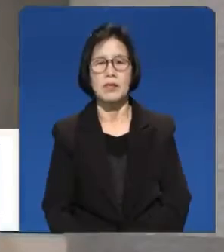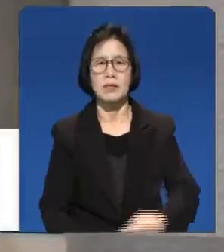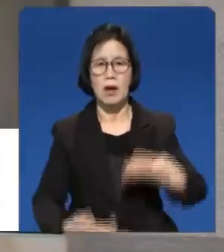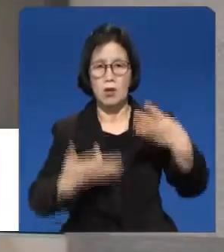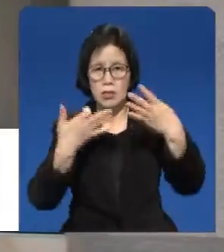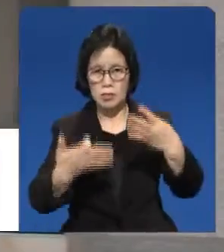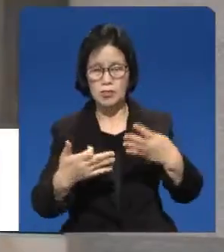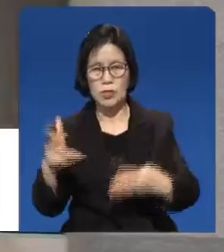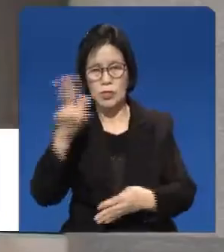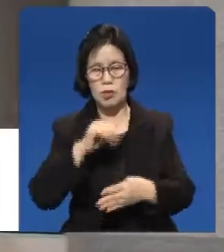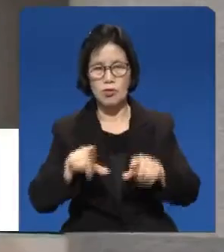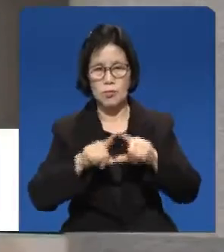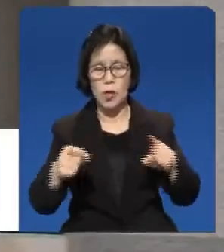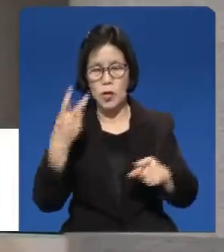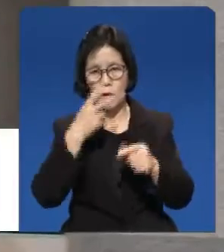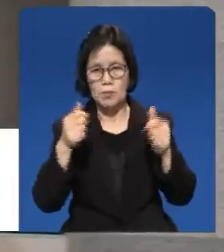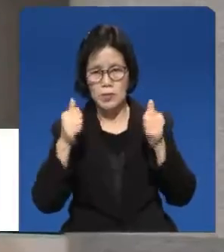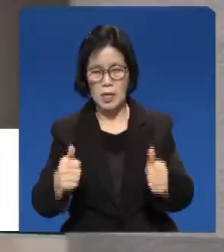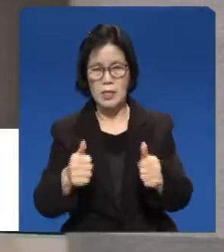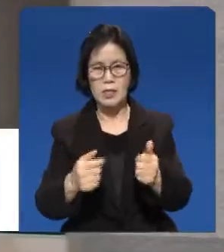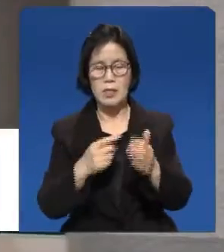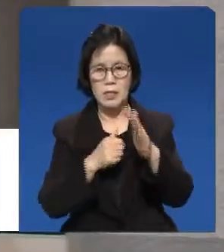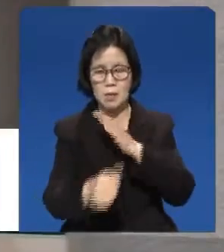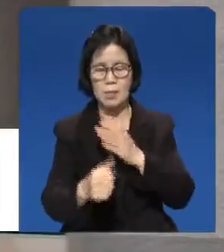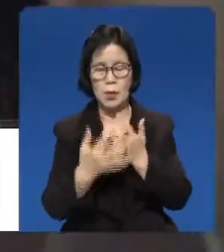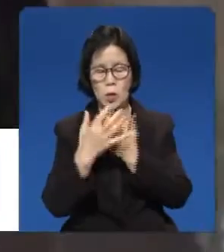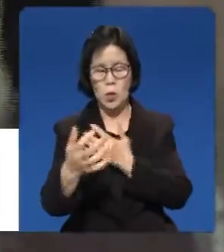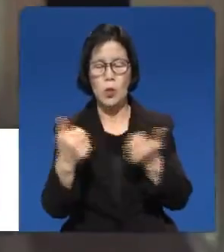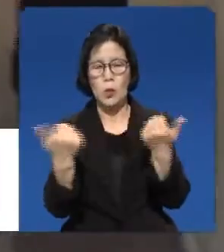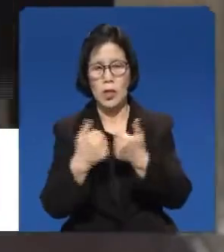19일에는 전국 평검사들이 평검사 대표회의를 열어